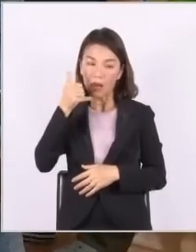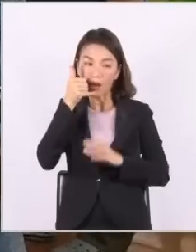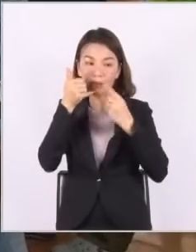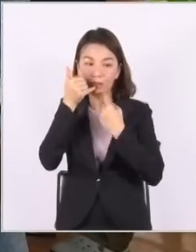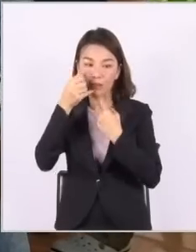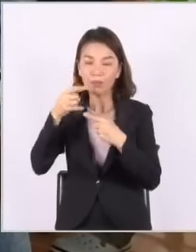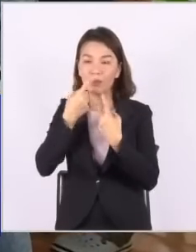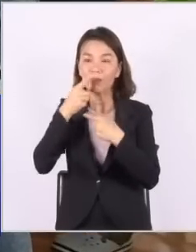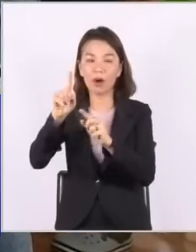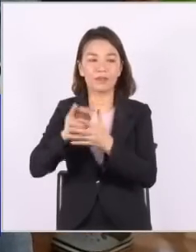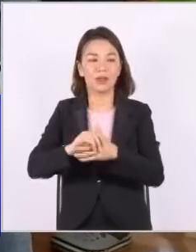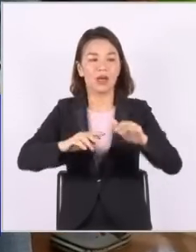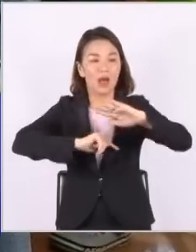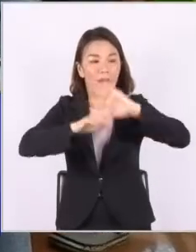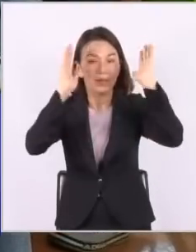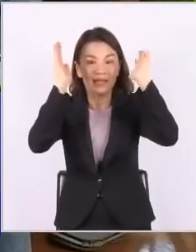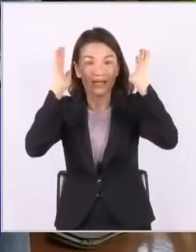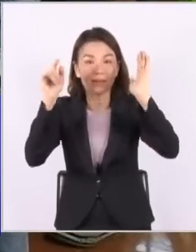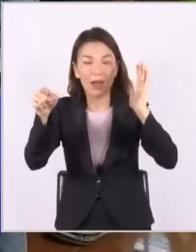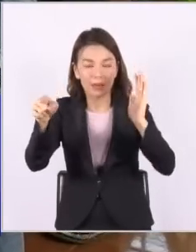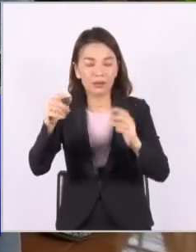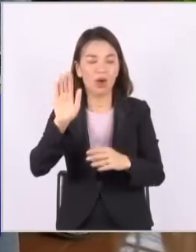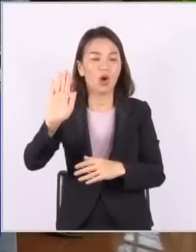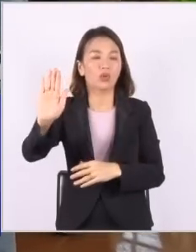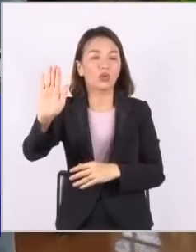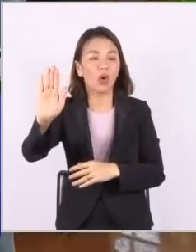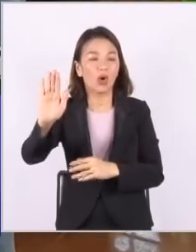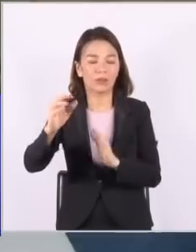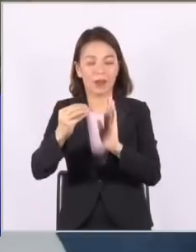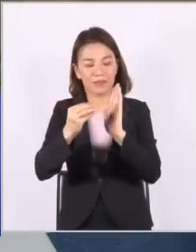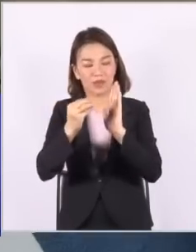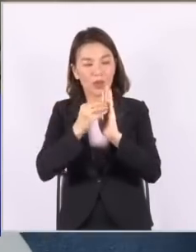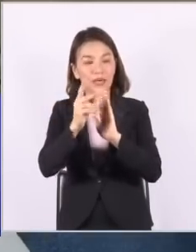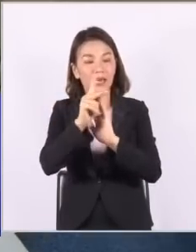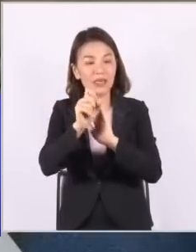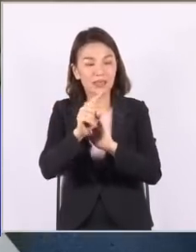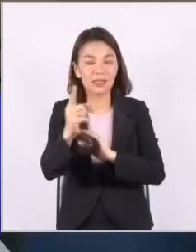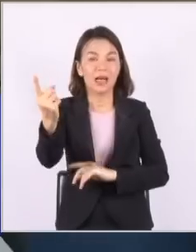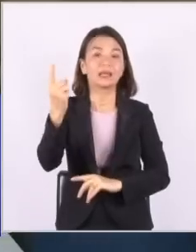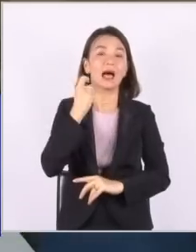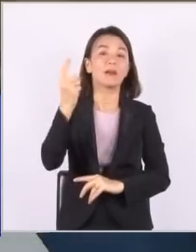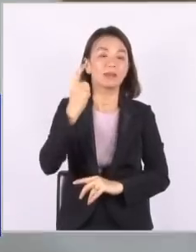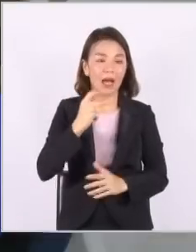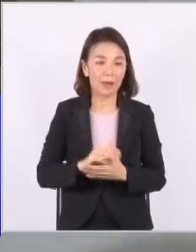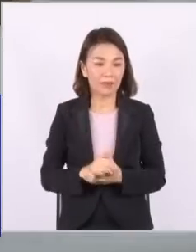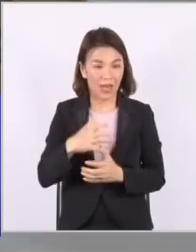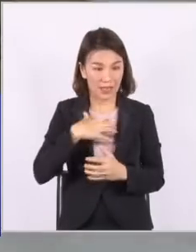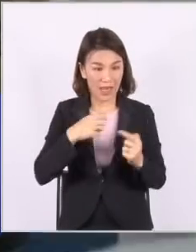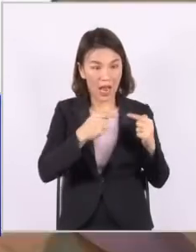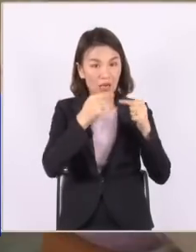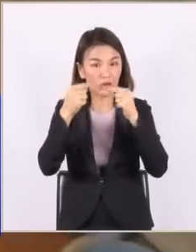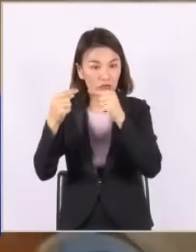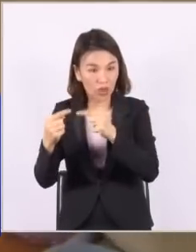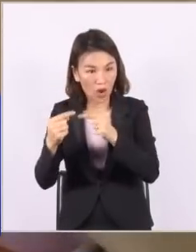จ้าหน้าที่ประชาสัมพันธ์ของศาลากลางจังหวัดกาฬสินธุ์ค่ะจะโทรเข้ามาสอบถามนะคะว่าคุณจะต่อเรื่องของคนละ